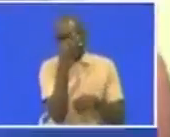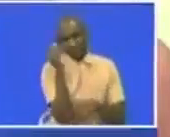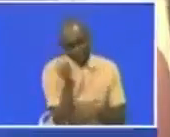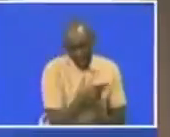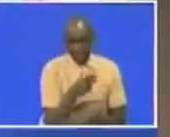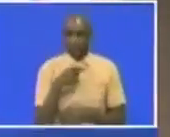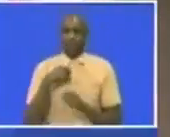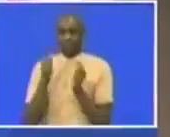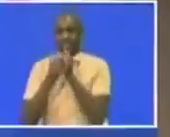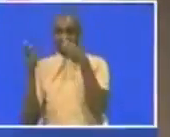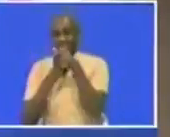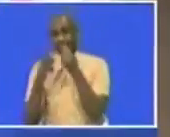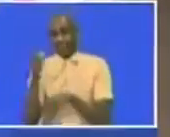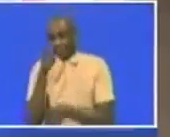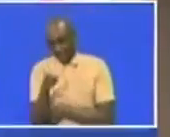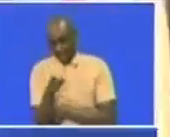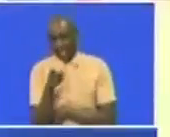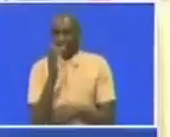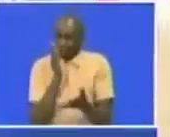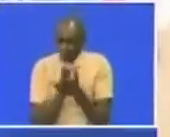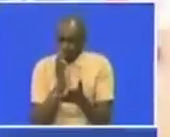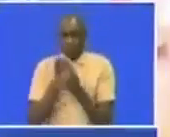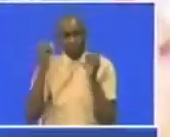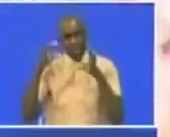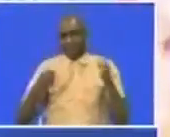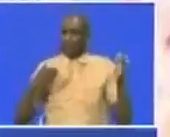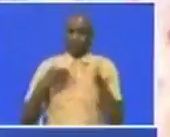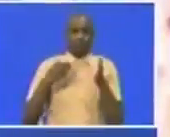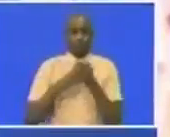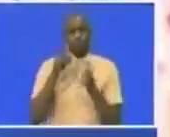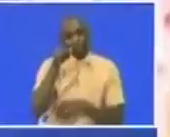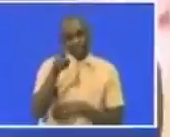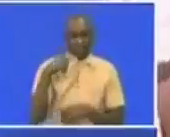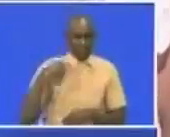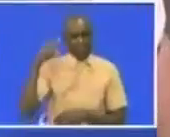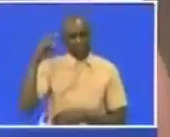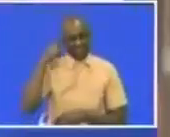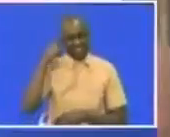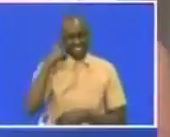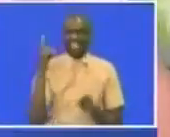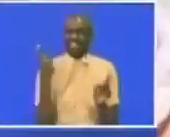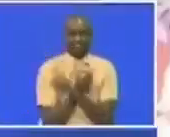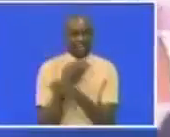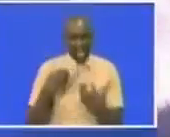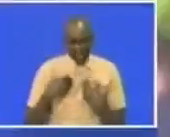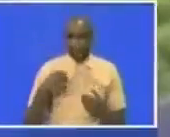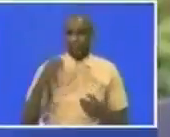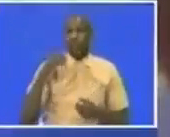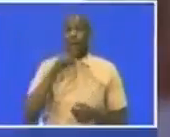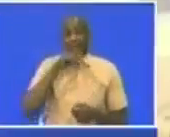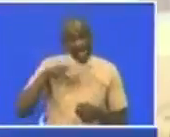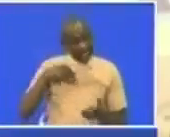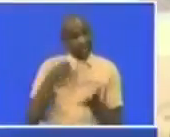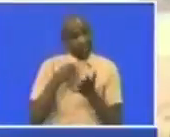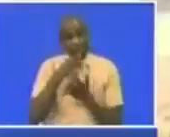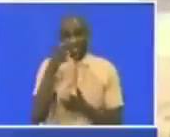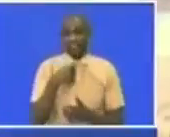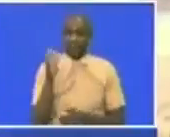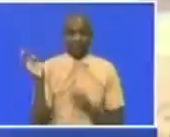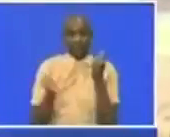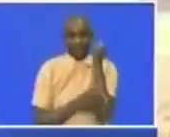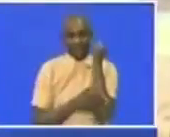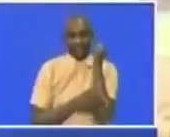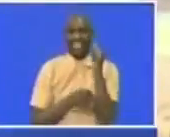miezi 17, ingawa imepokea upinzani na dhana potofu kutoka kwa wazazi waliohusishwa na utafiti huo. Ukiona